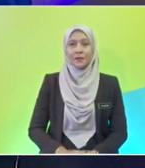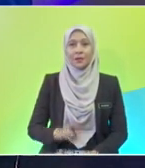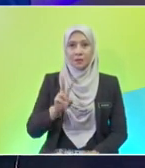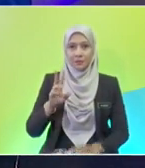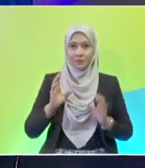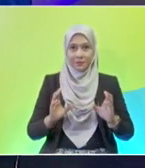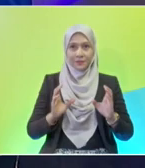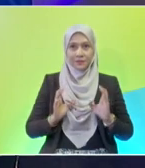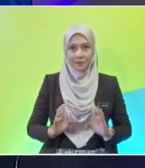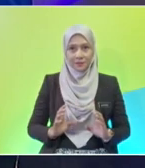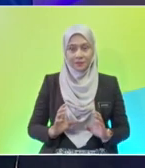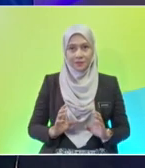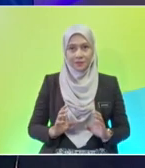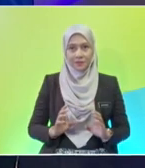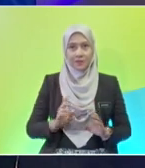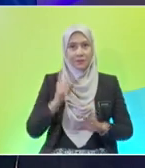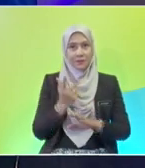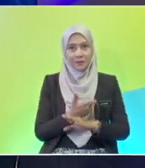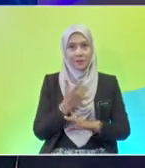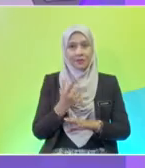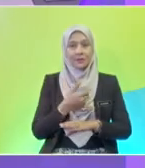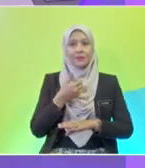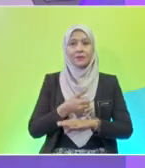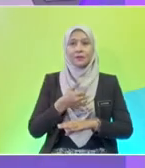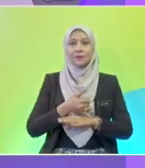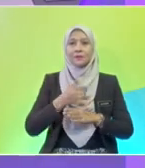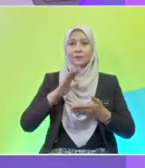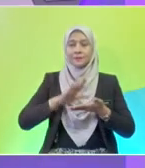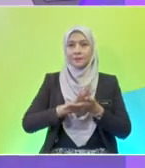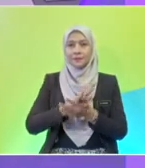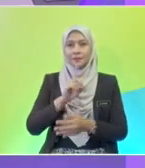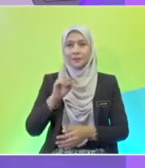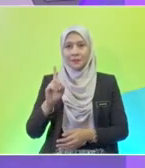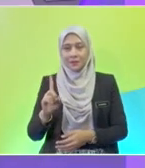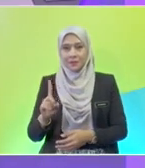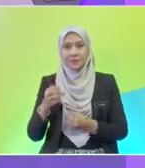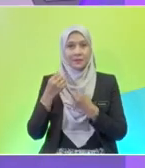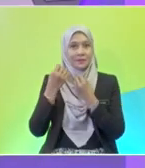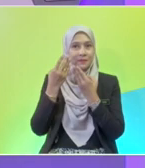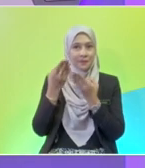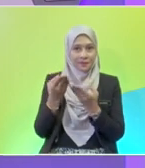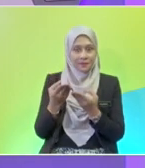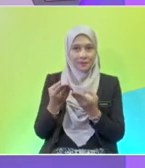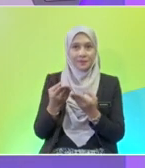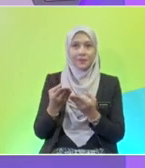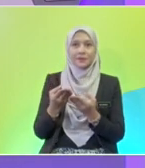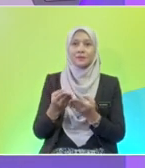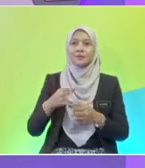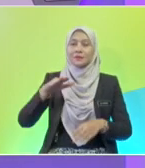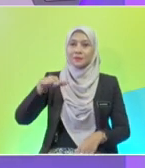teknik kertas 1 yang Cikgu kongsi menjelang SPN 2022